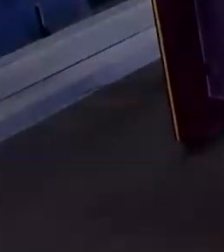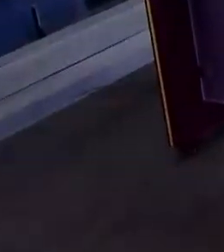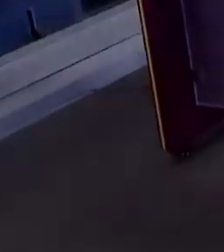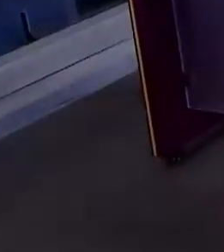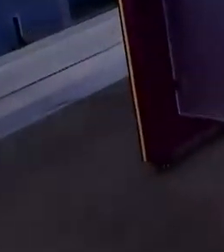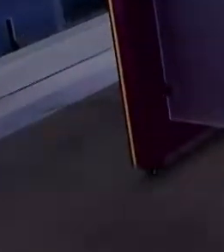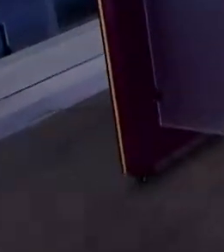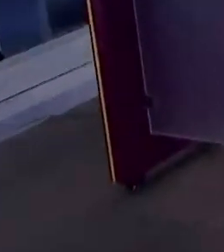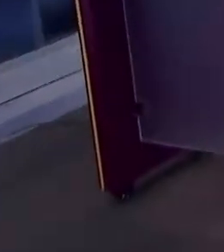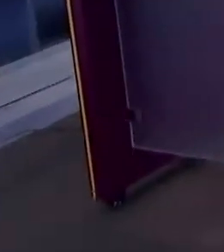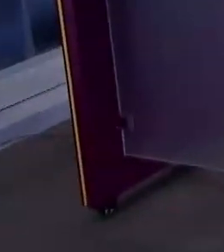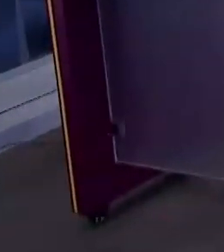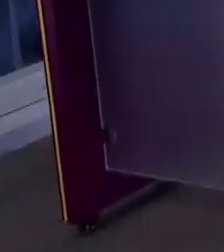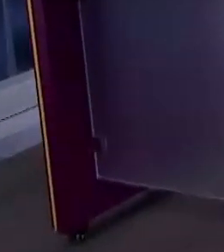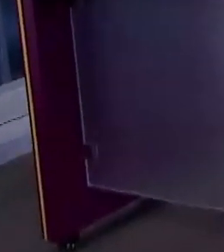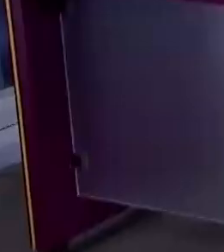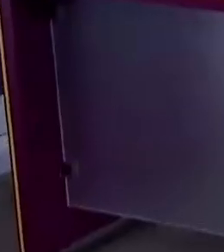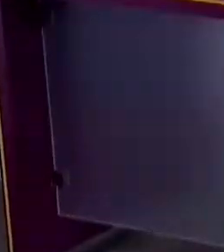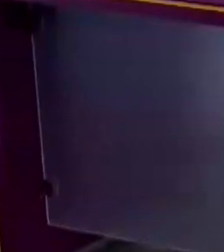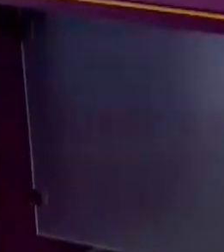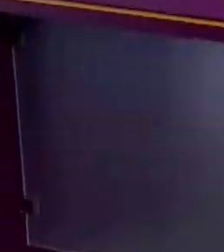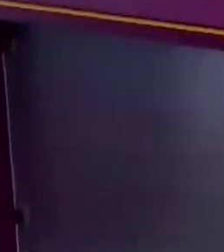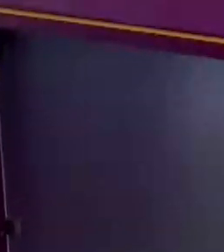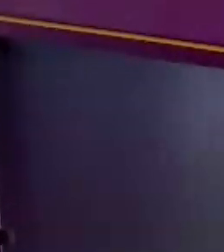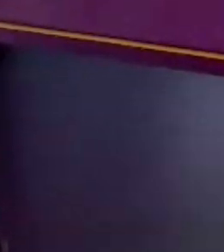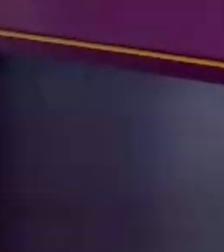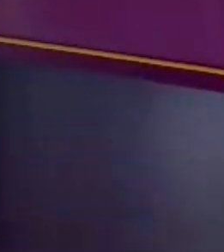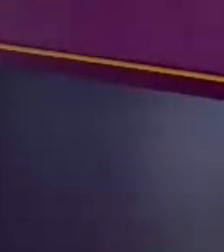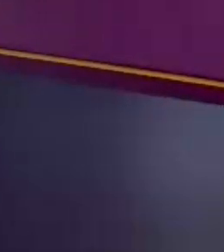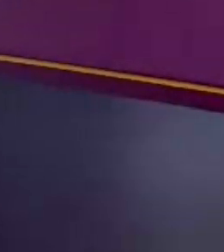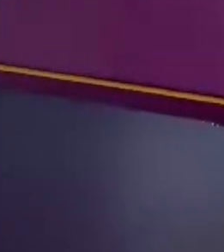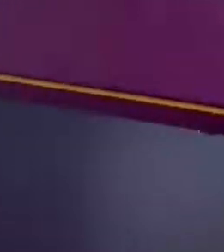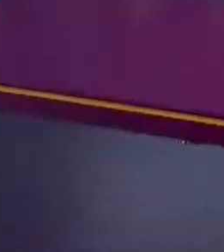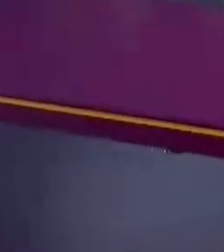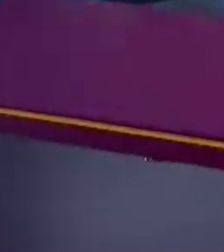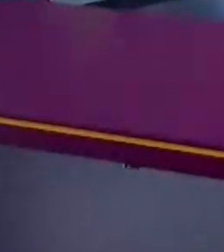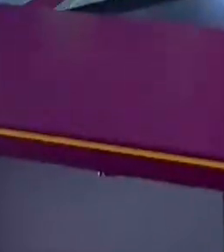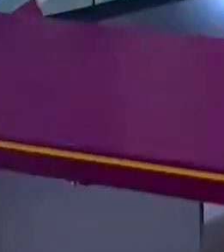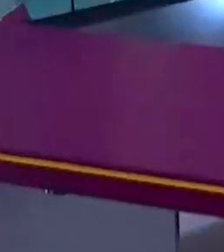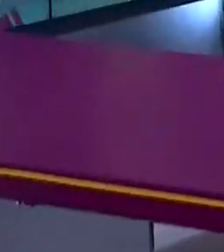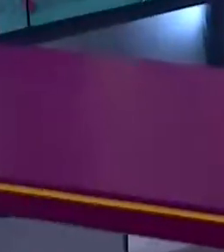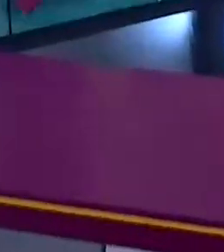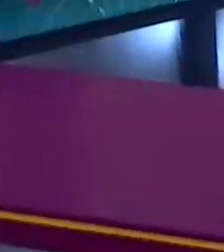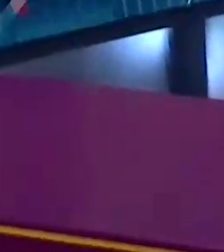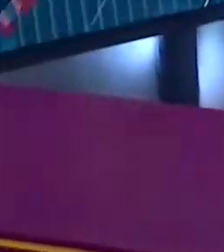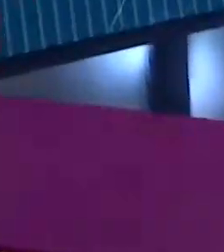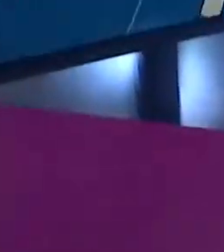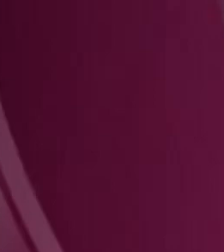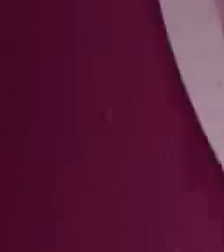Ассаламу алейкум ағайын, Алматы арнасының тікелей эфирінде қорытынды жаңалықтар. Студияда мен, Өмір Әнуар Бек, бүгін көретіндеріңіз.